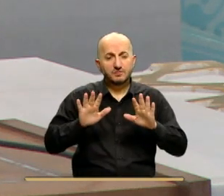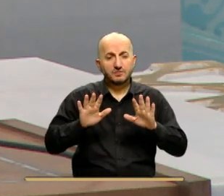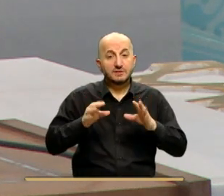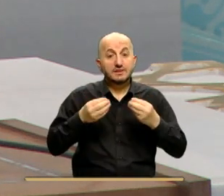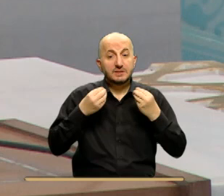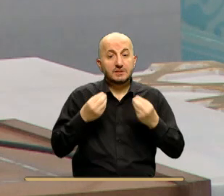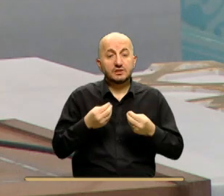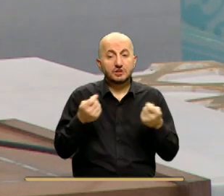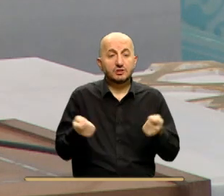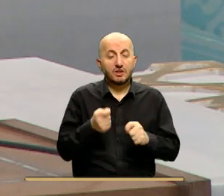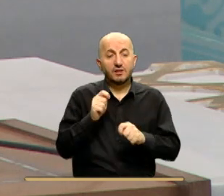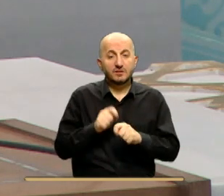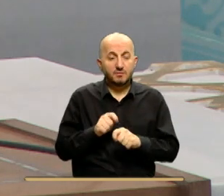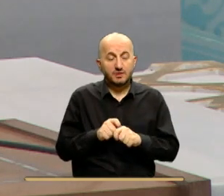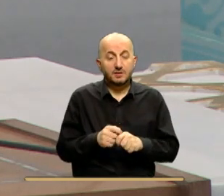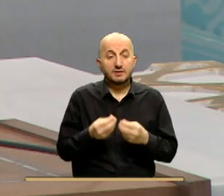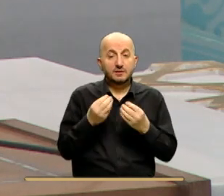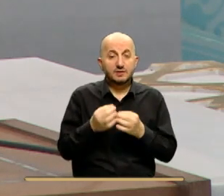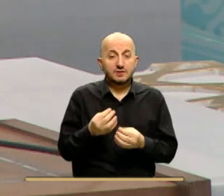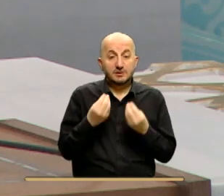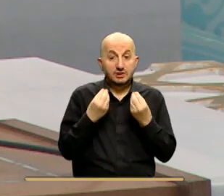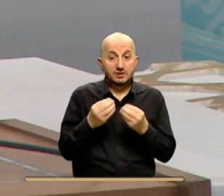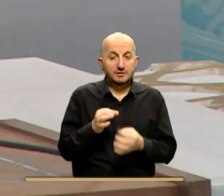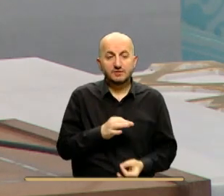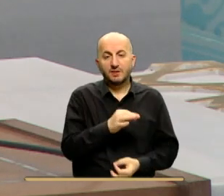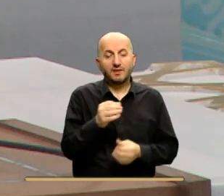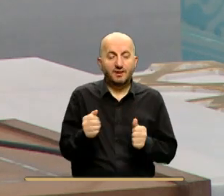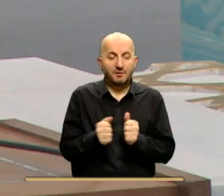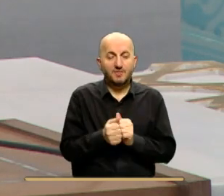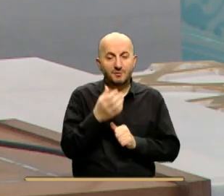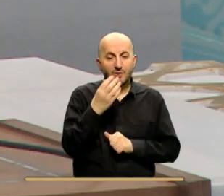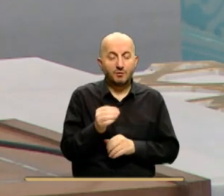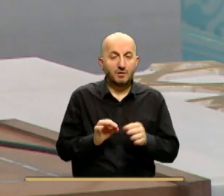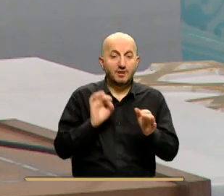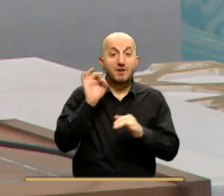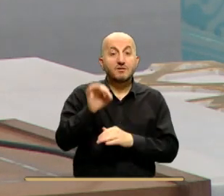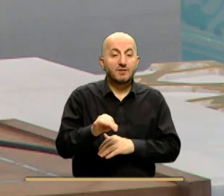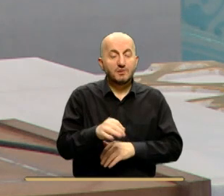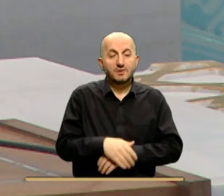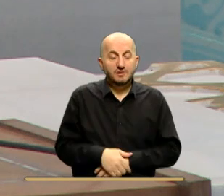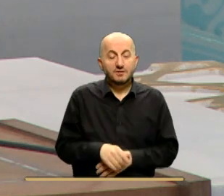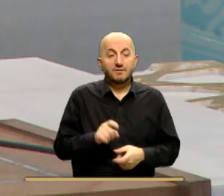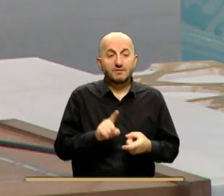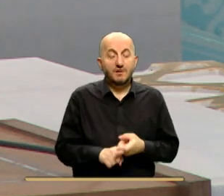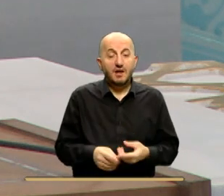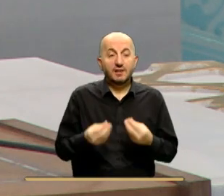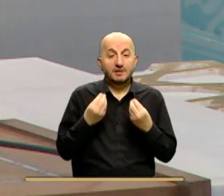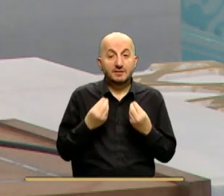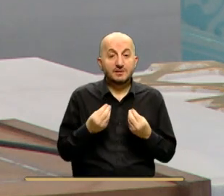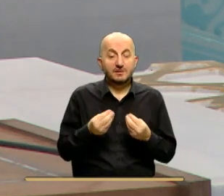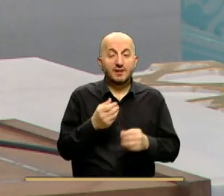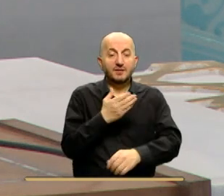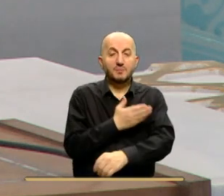iyi işler yaparak, iyilerle beraber olarak erişilebilir ve iyiler yurdu